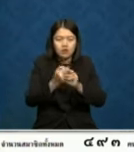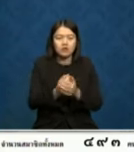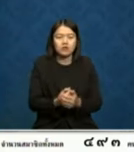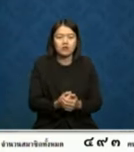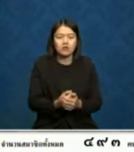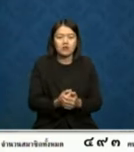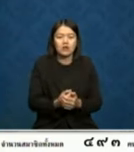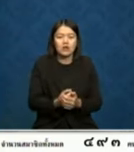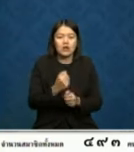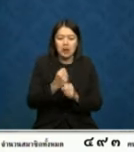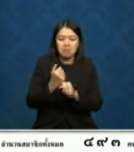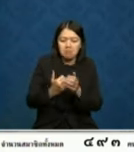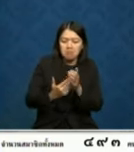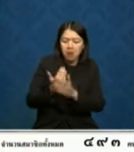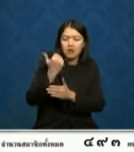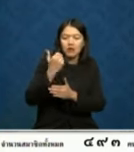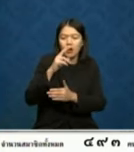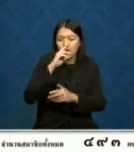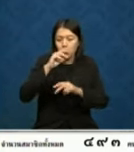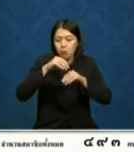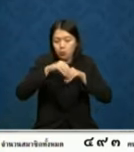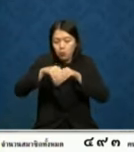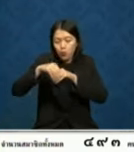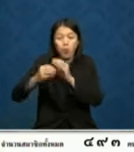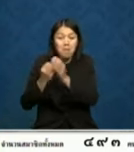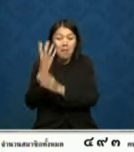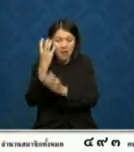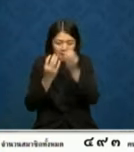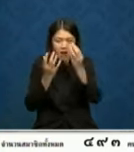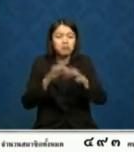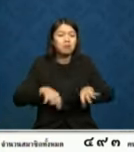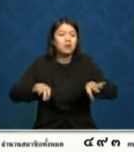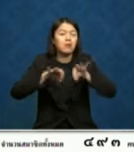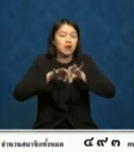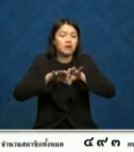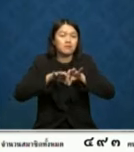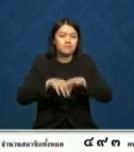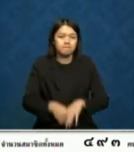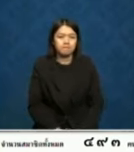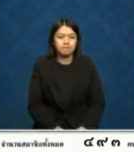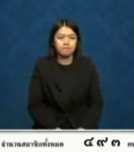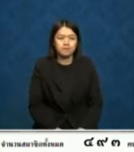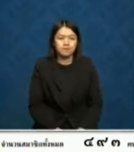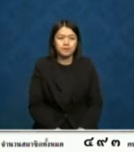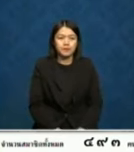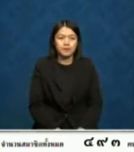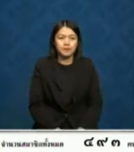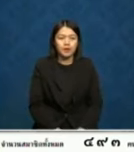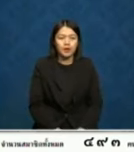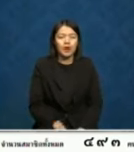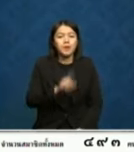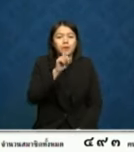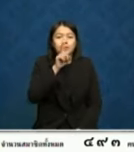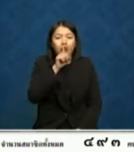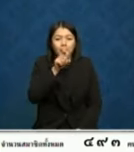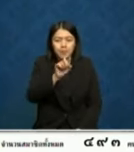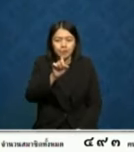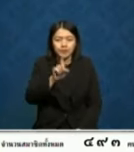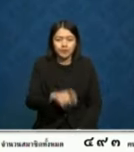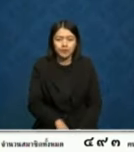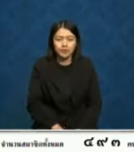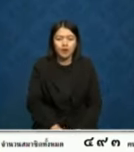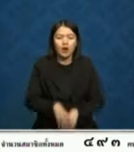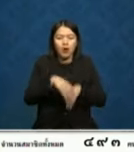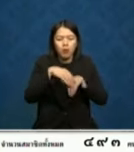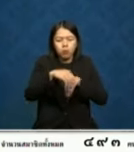ของผลสำฤทธิ์ในการปลูกป่านะครับผมคิดว่าอันนี้เป็นเครื่องมือสำคัญแต่ประเด็นที่ผมตั้งคำถามเนี่ยก็คือว่าเรา